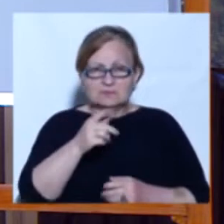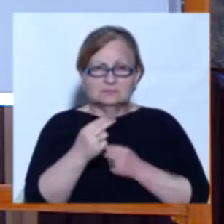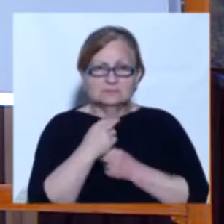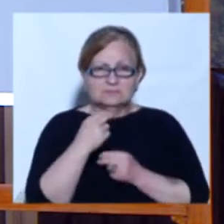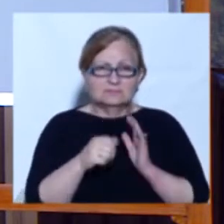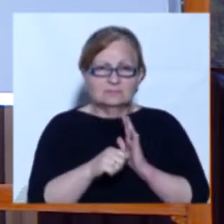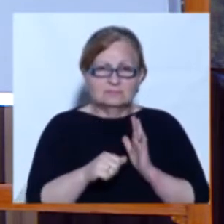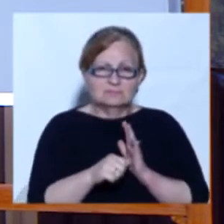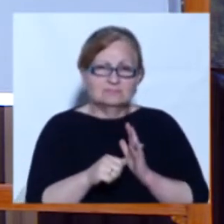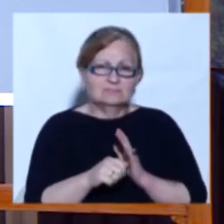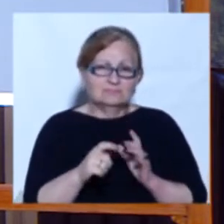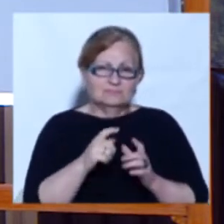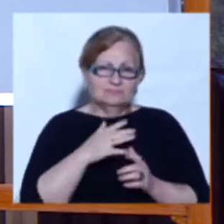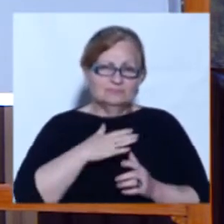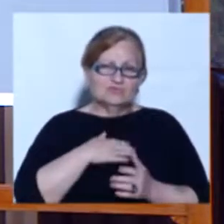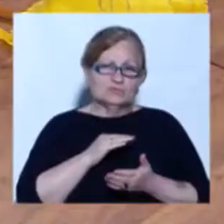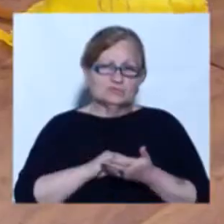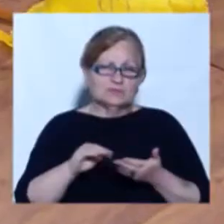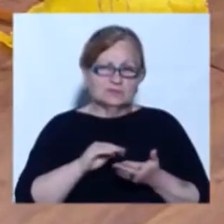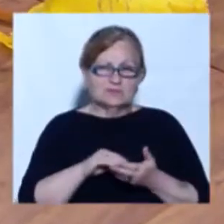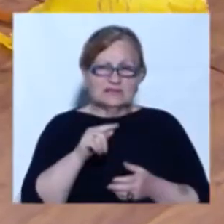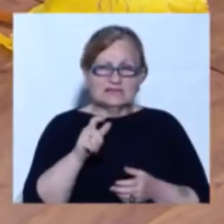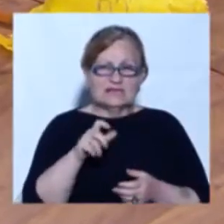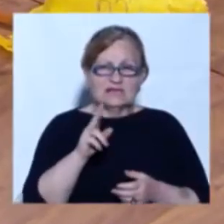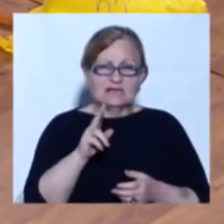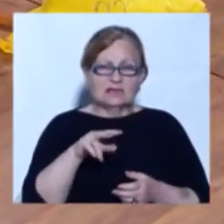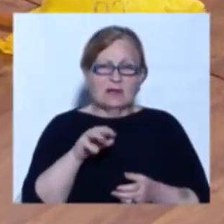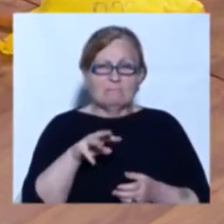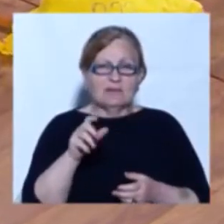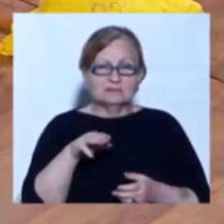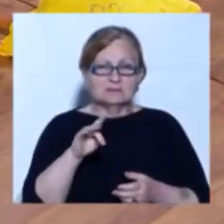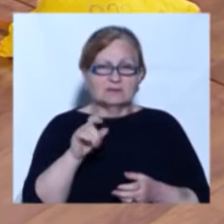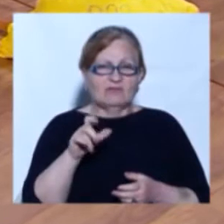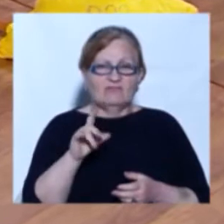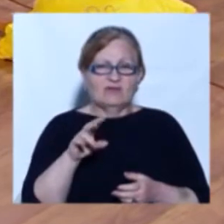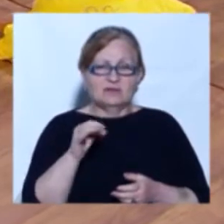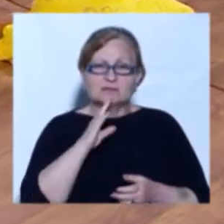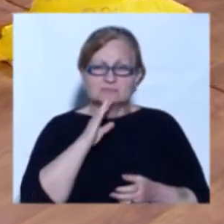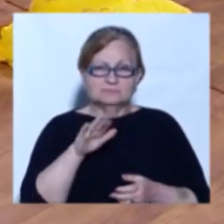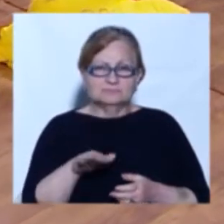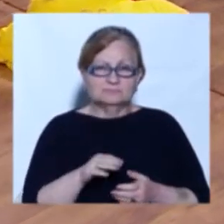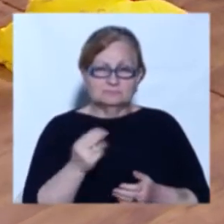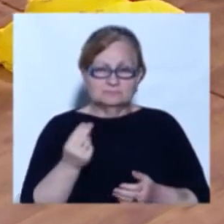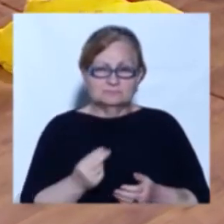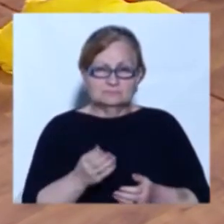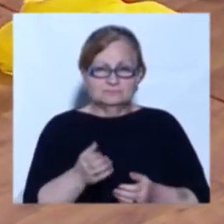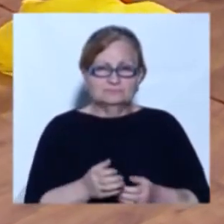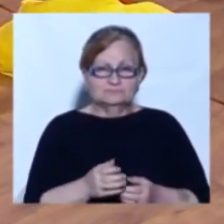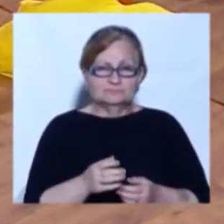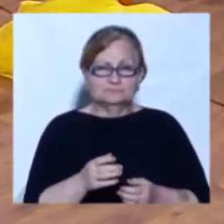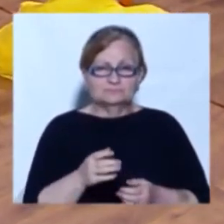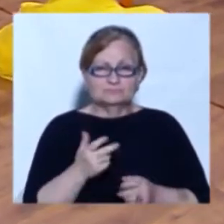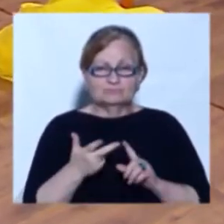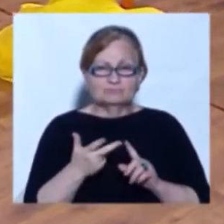რომელმაც ეს ბარათები ჩვენთვის, ჩემთვის და შენთვის დაამზადა. ახლა გავაგრძელოთ და ამოვიღოთ